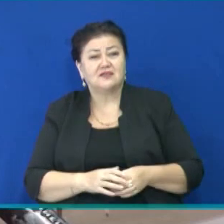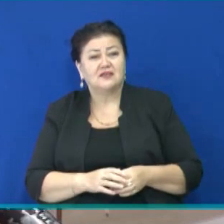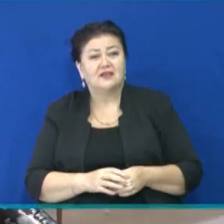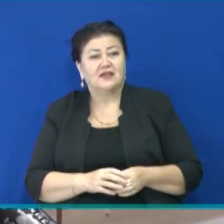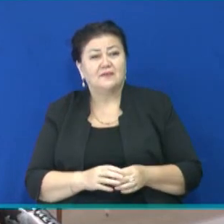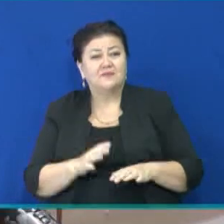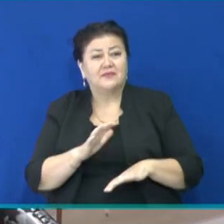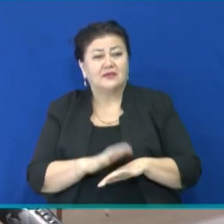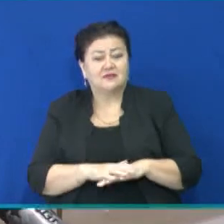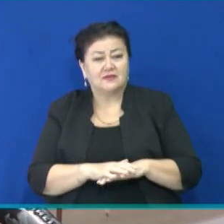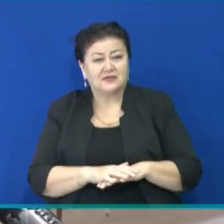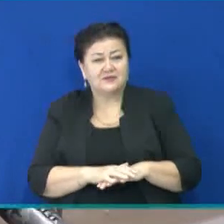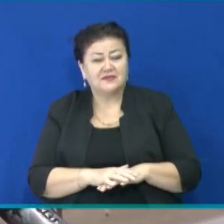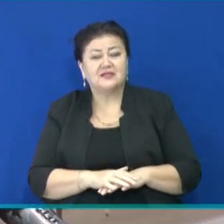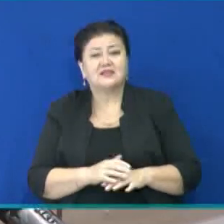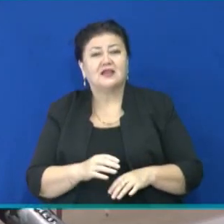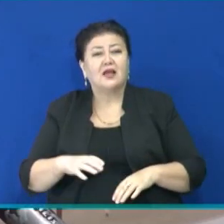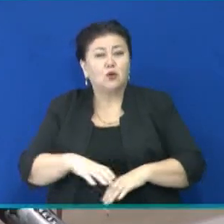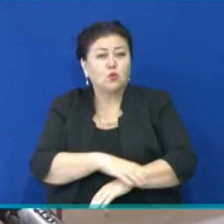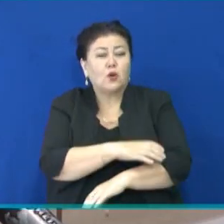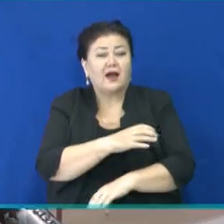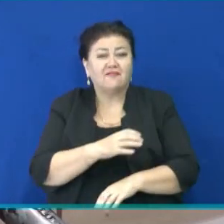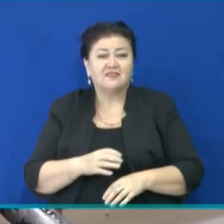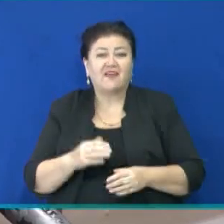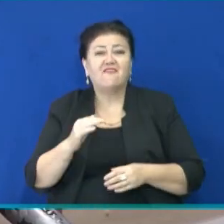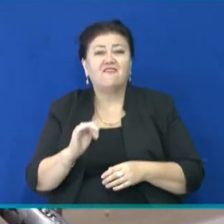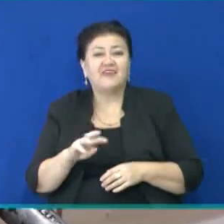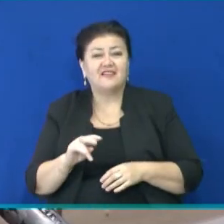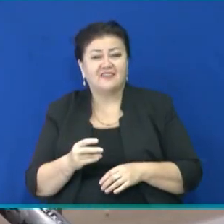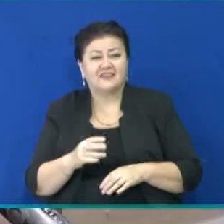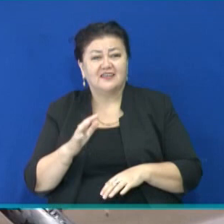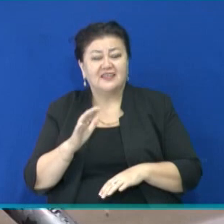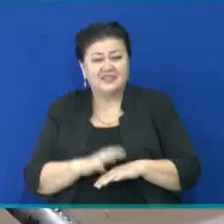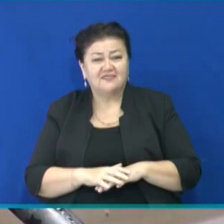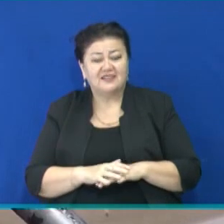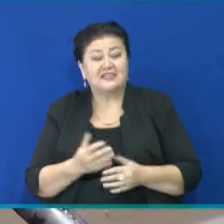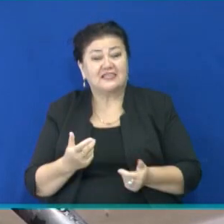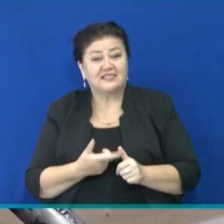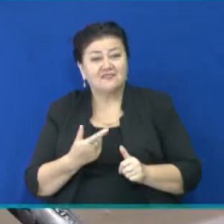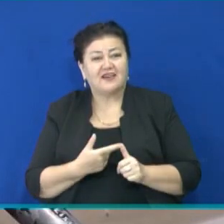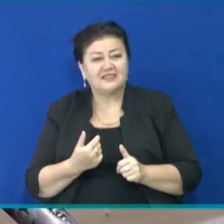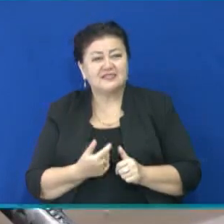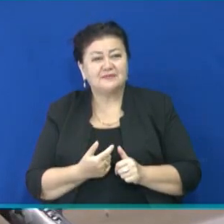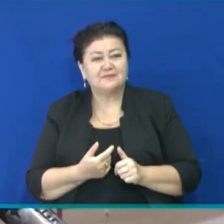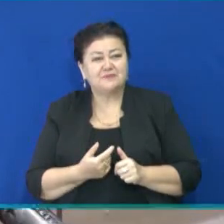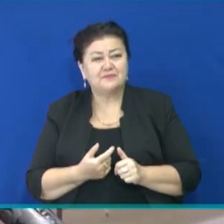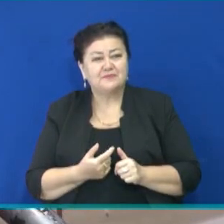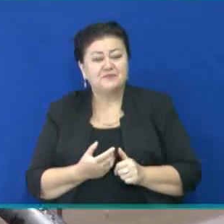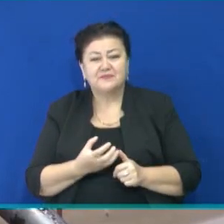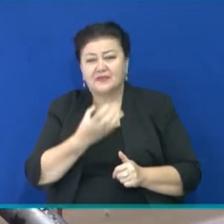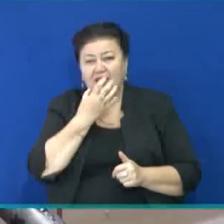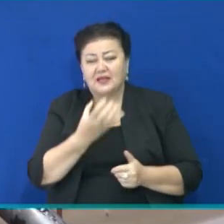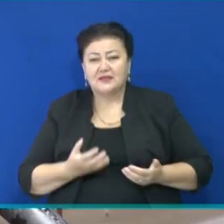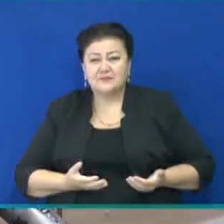артына сүзгі қойылып жатыр. Рукавный фильтр деп атаймыз. Орысша айтқанда ол жылу